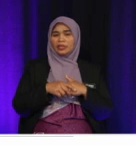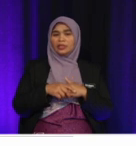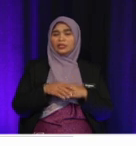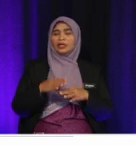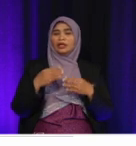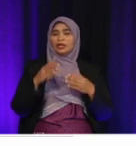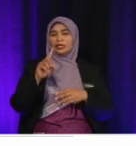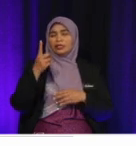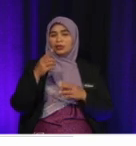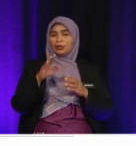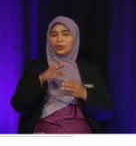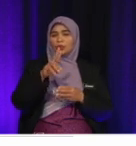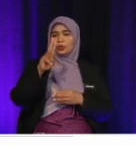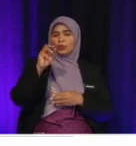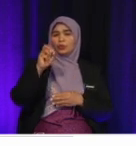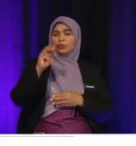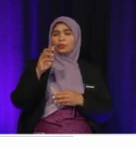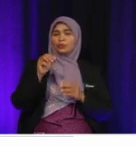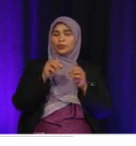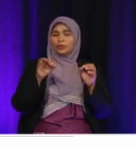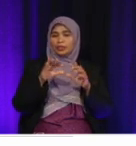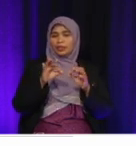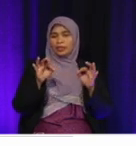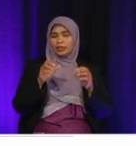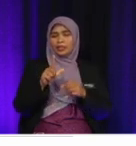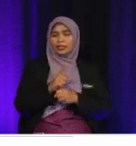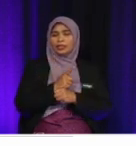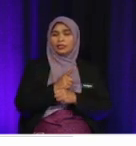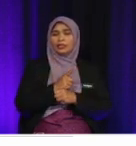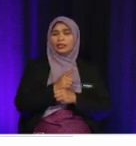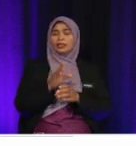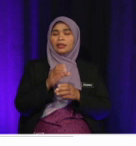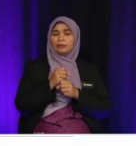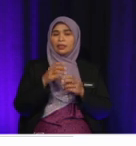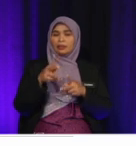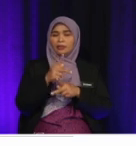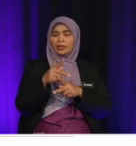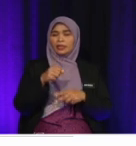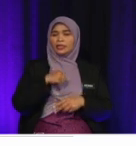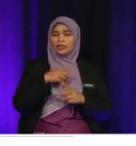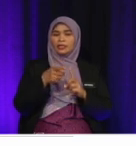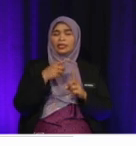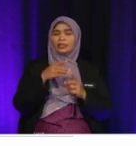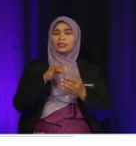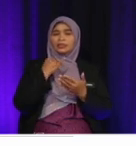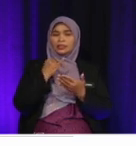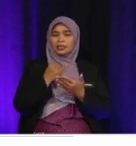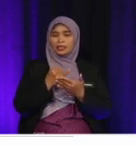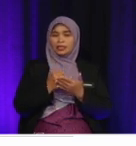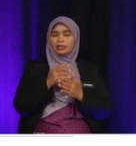dijawab secara umum dengan menulis ayat yang lengkap dan dapat memelihara diri daripada maksiat dan